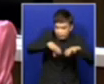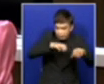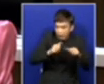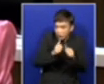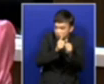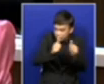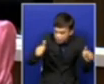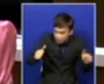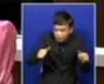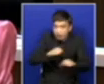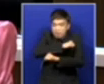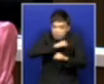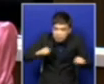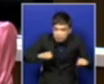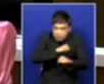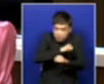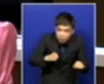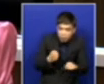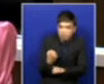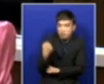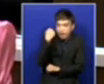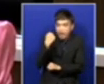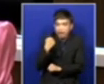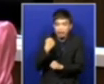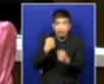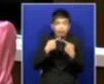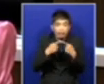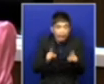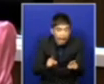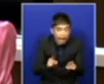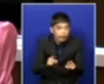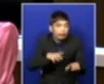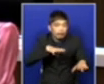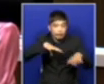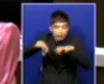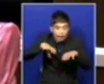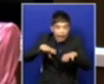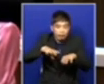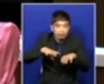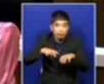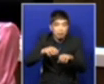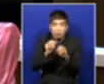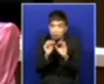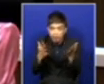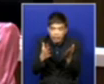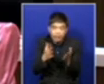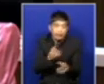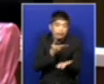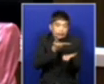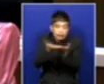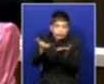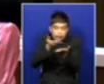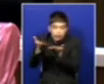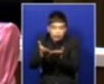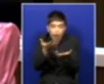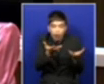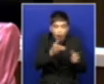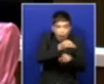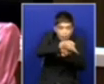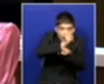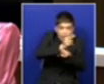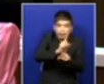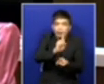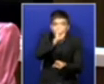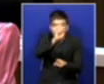แต่นี่ท่านไม่เคยออกกำลังกายเลยท่านนั่งแต่ซื้อปืนพร้อมกันหล่องก็คิดว่าปืนใครเดินเข้ามาเดี๋ยวยิงมันได้